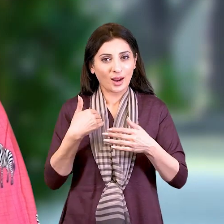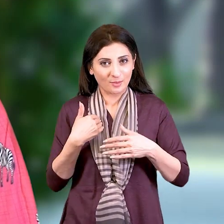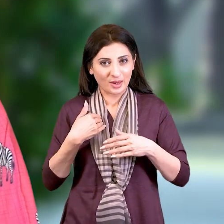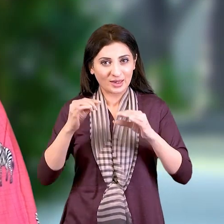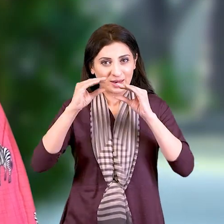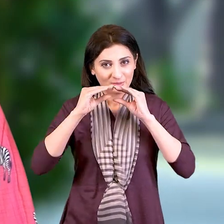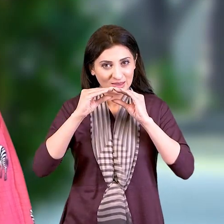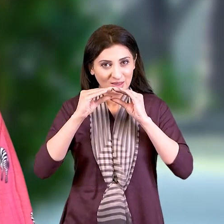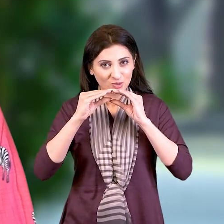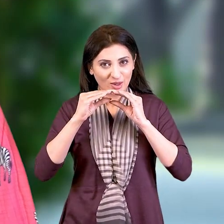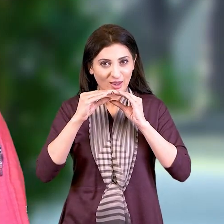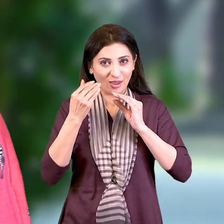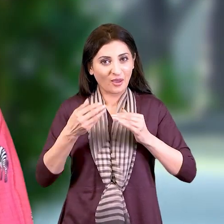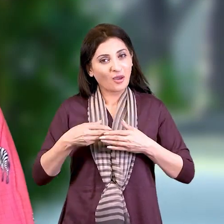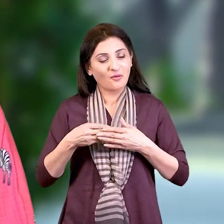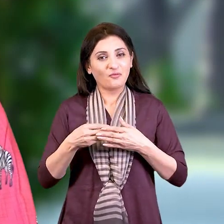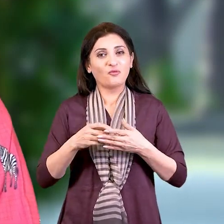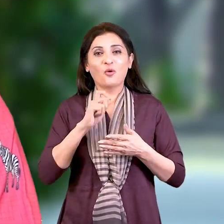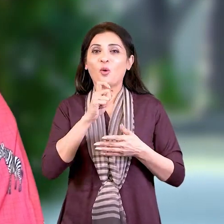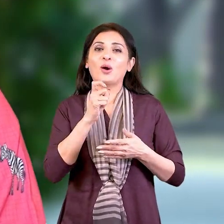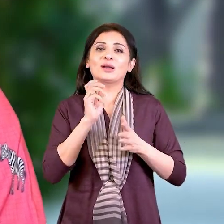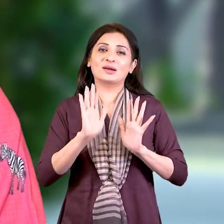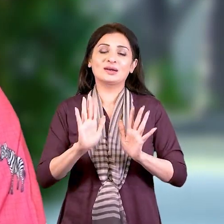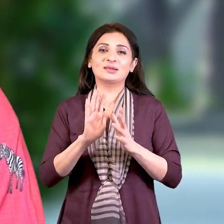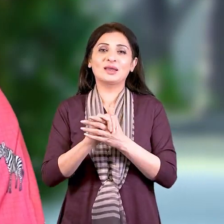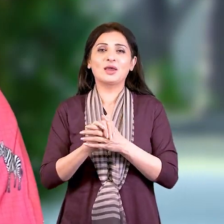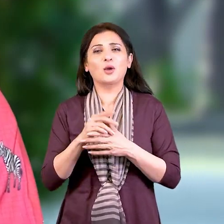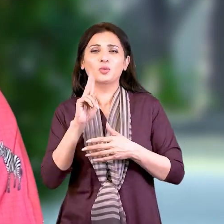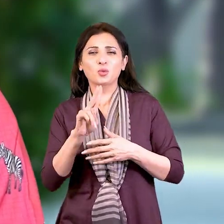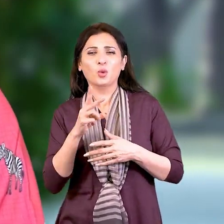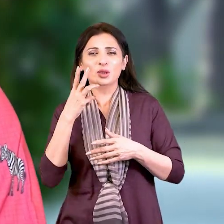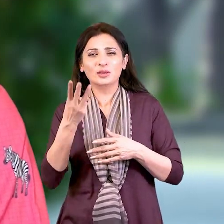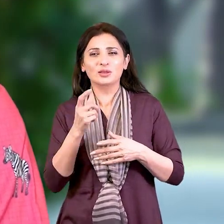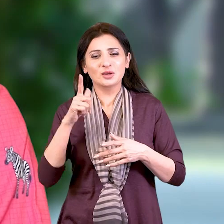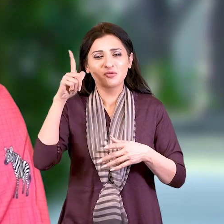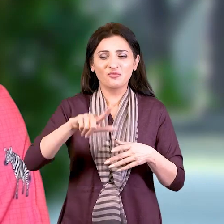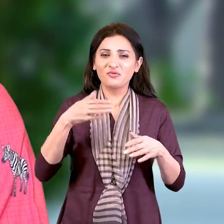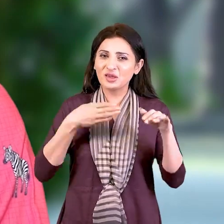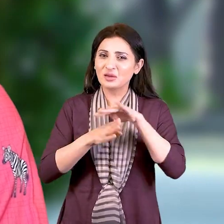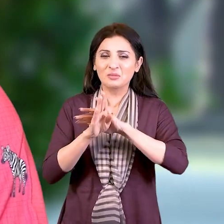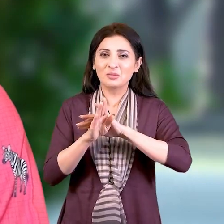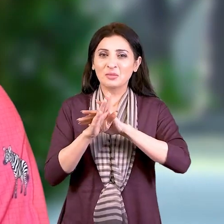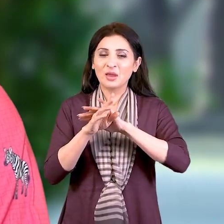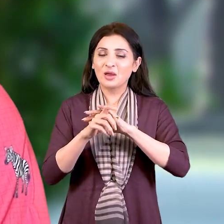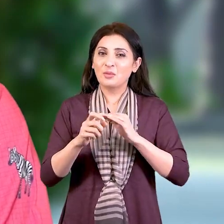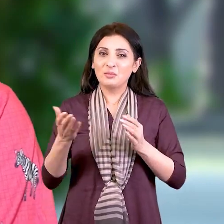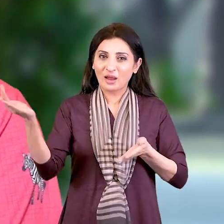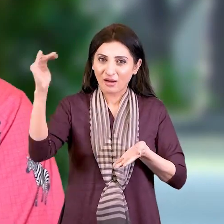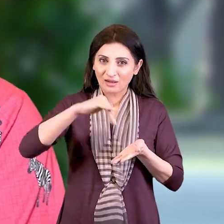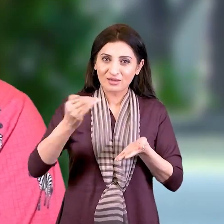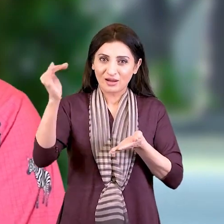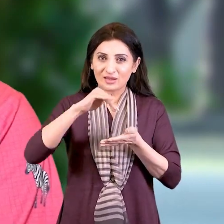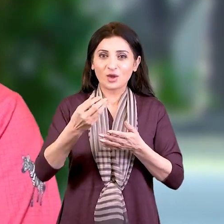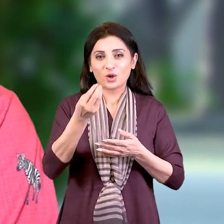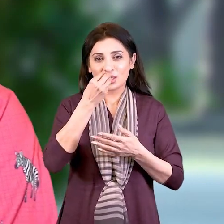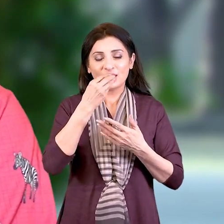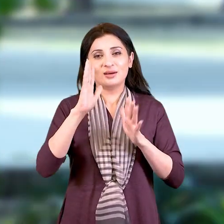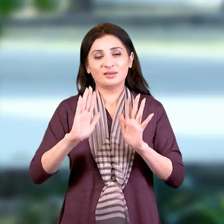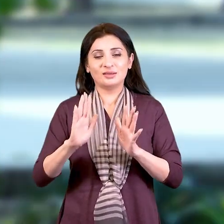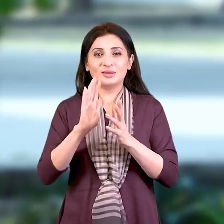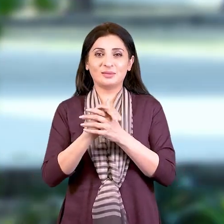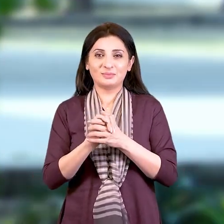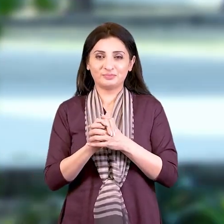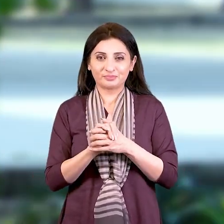times a week, which is quite amazing. For me it's amazing for somebody to like something that we make so much that they want to come 2-3 times a